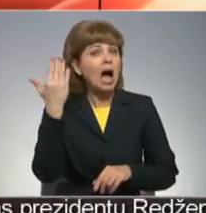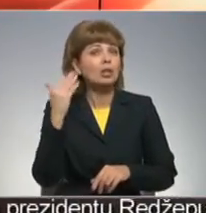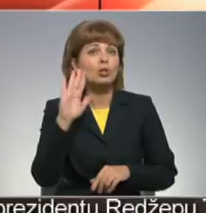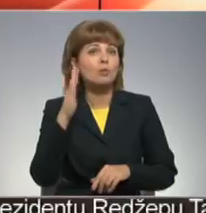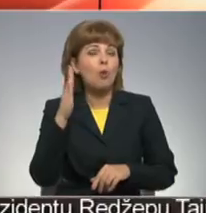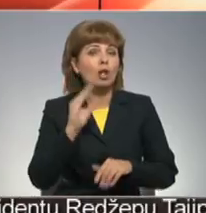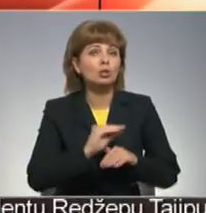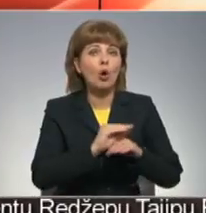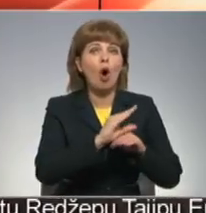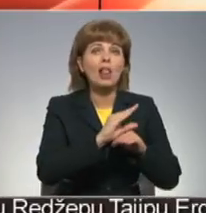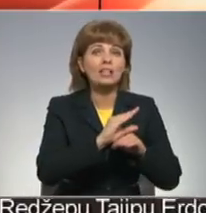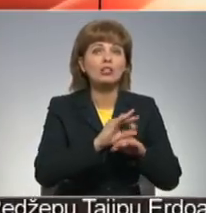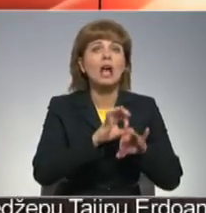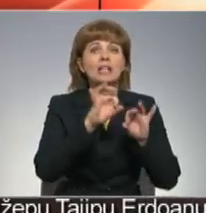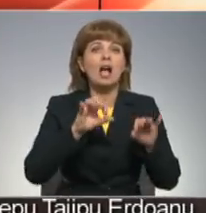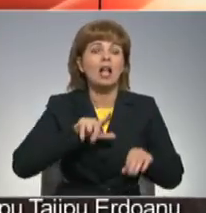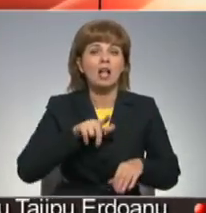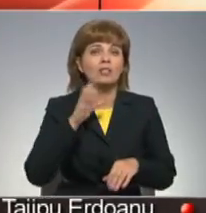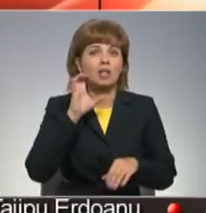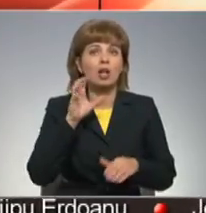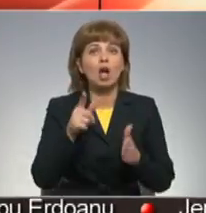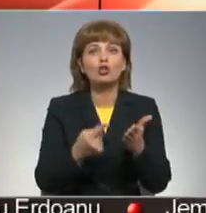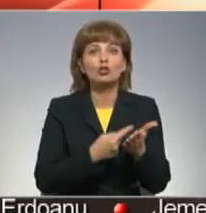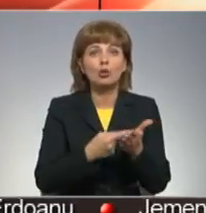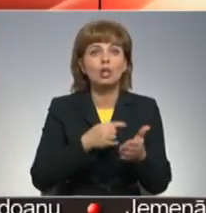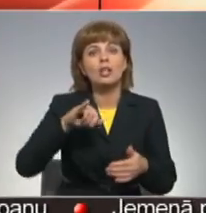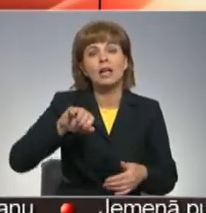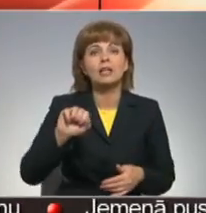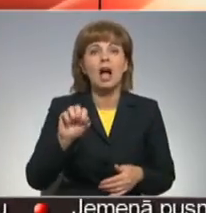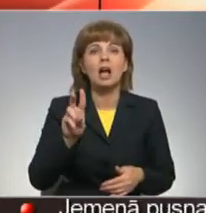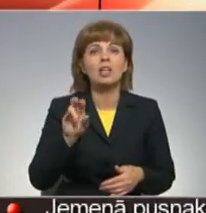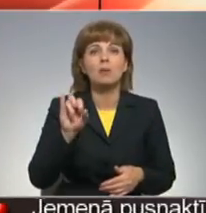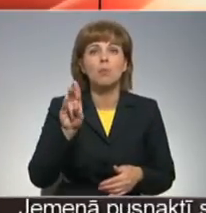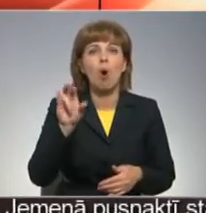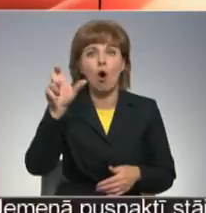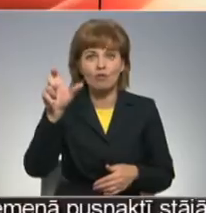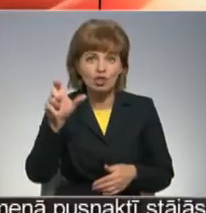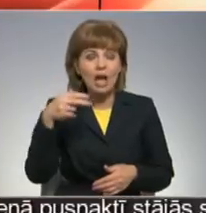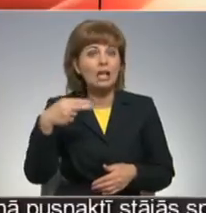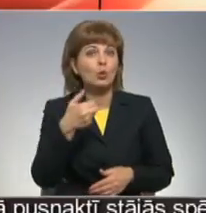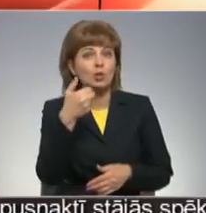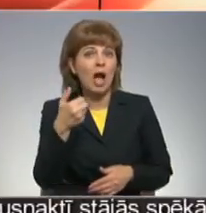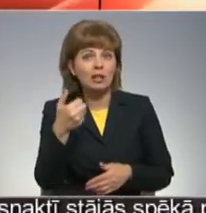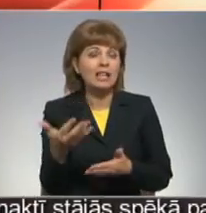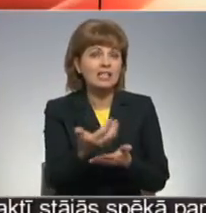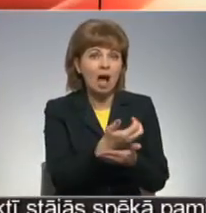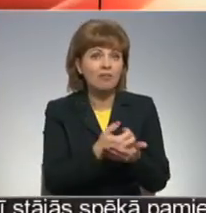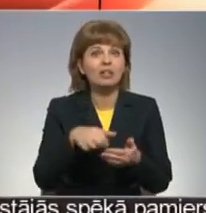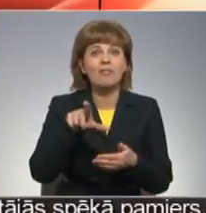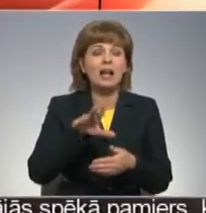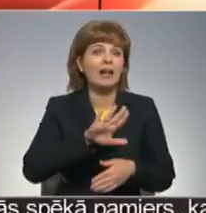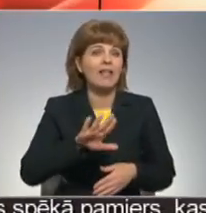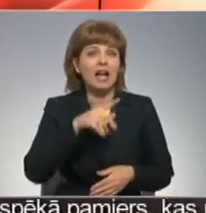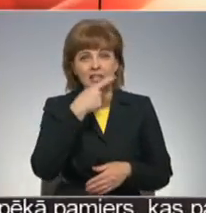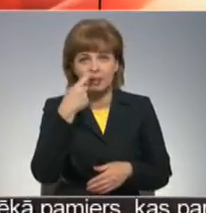spogulīšu kolekcionēšanu, saka Latvijas radio žurnālisti Ilona Jahimoviča. 20 gadu laikā savākt vairāk nekā 100 pārsvarā